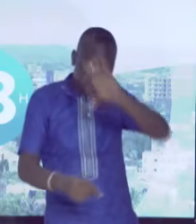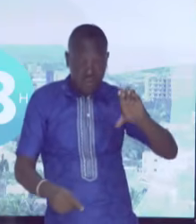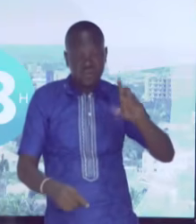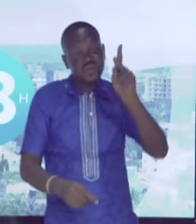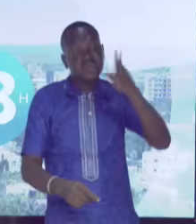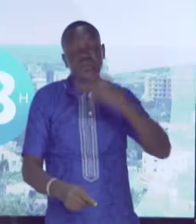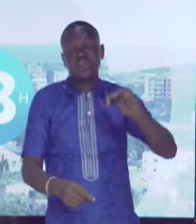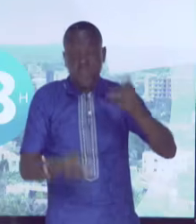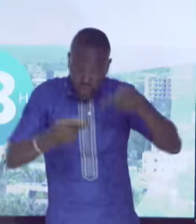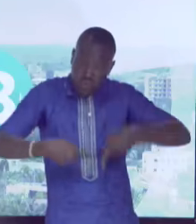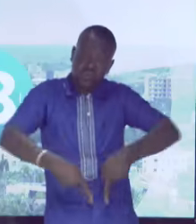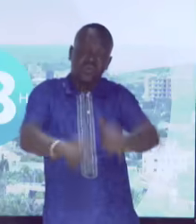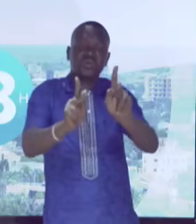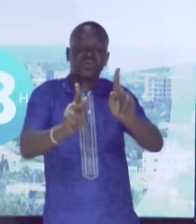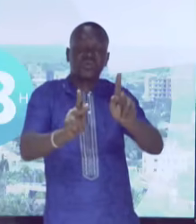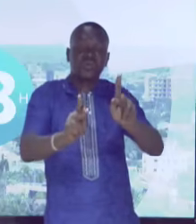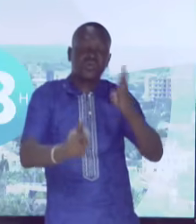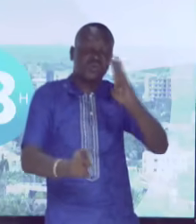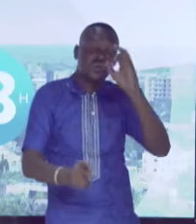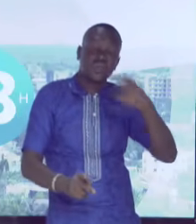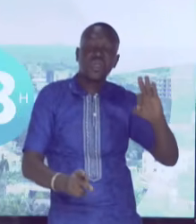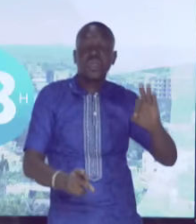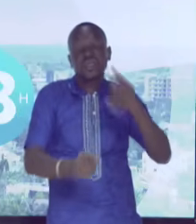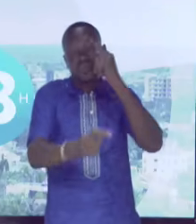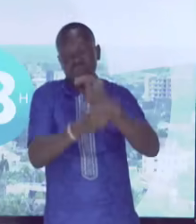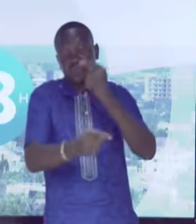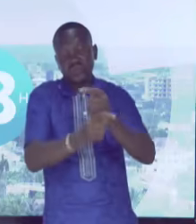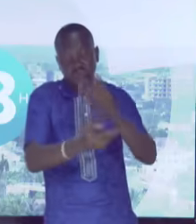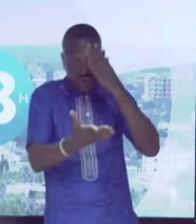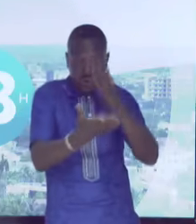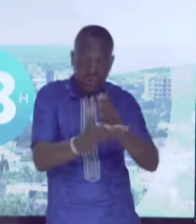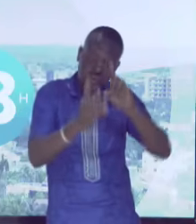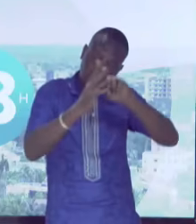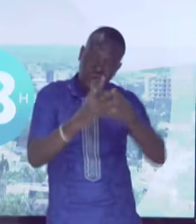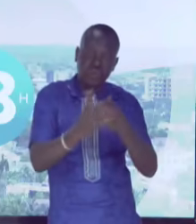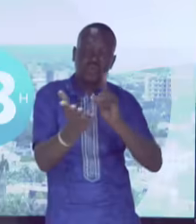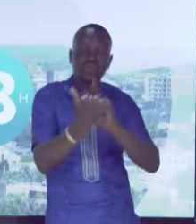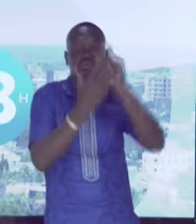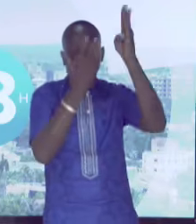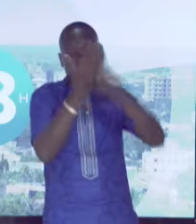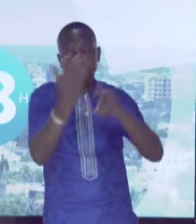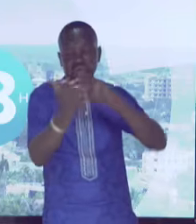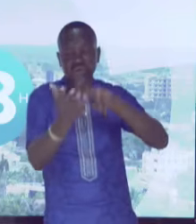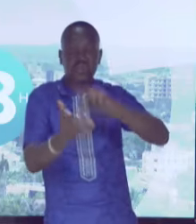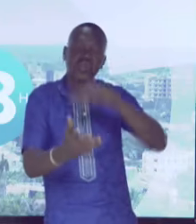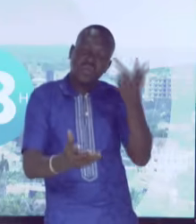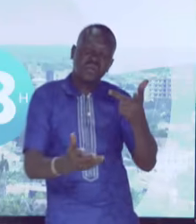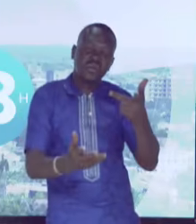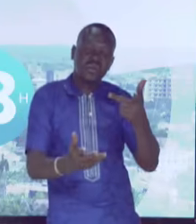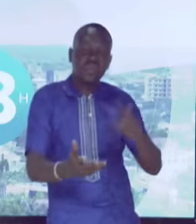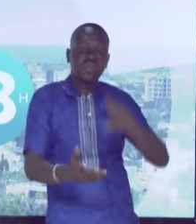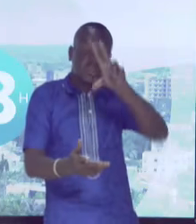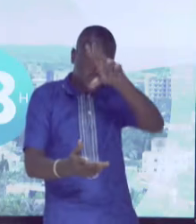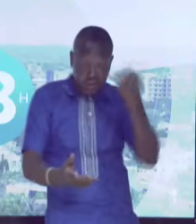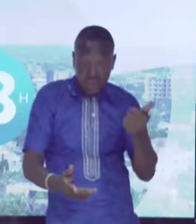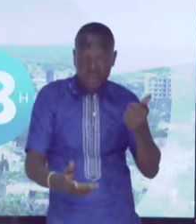rurales dans 10 régions du Burkina. Des travaux en instance, le démarrage pour décembre 2023. Plus de 13 milliards de francs CFA